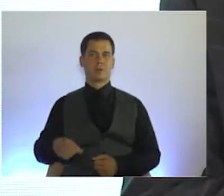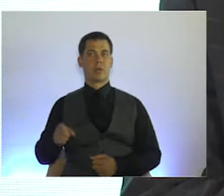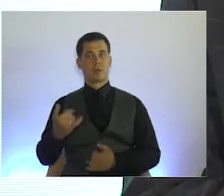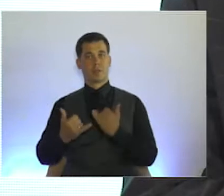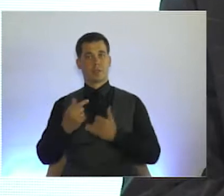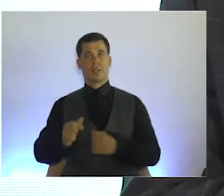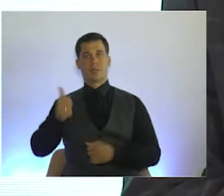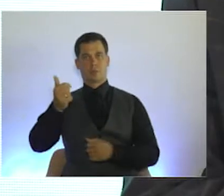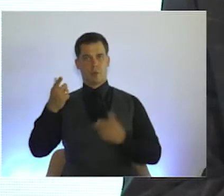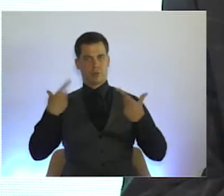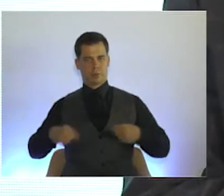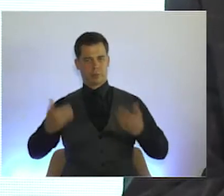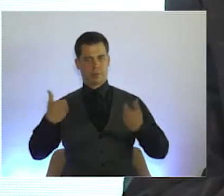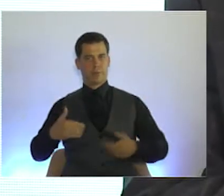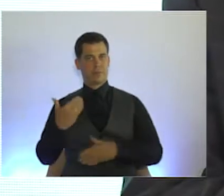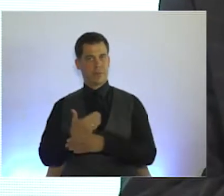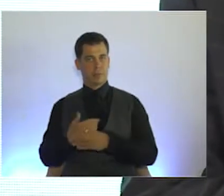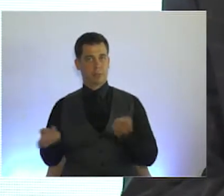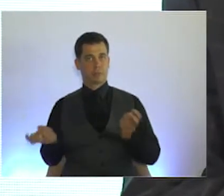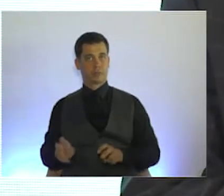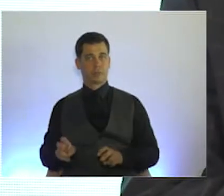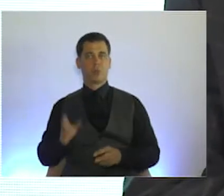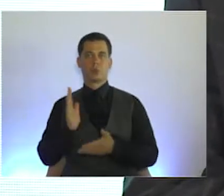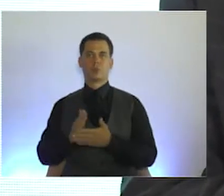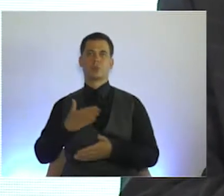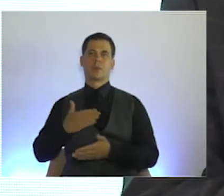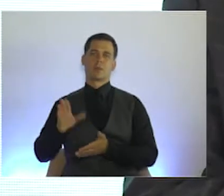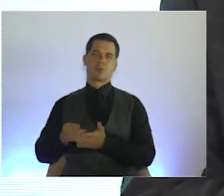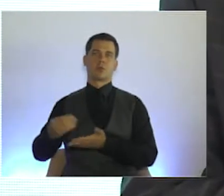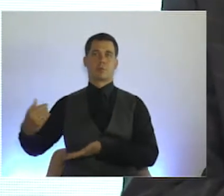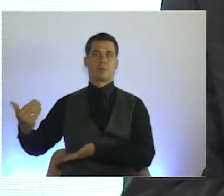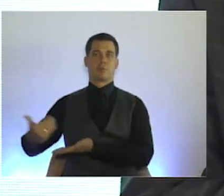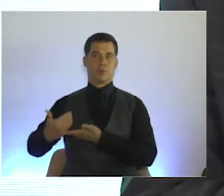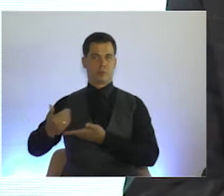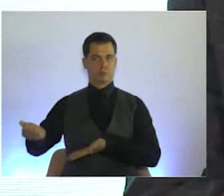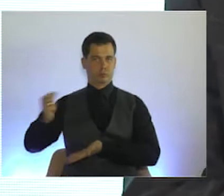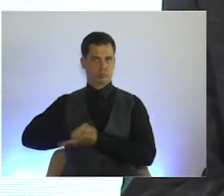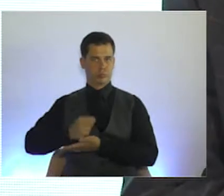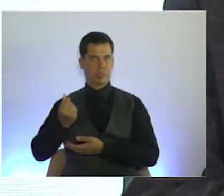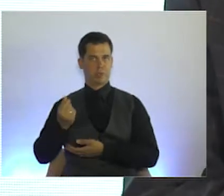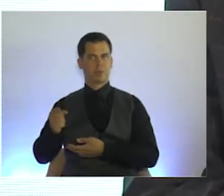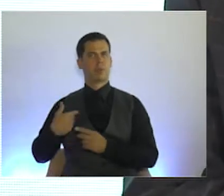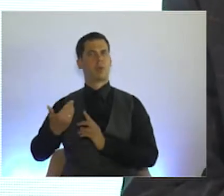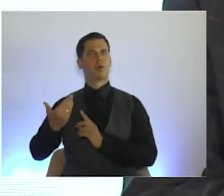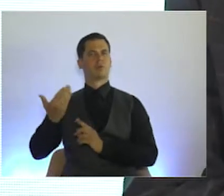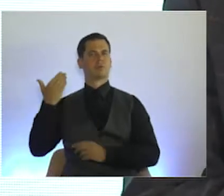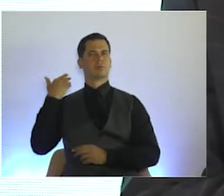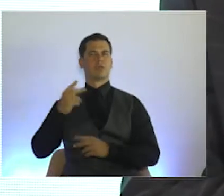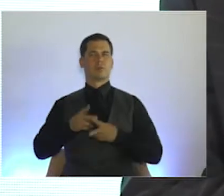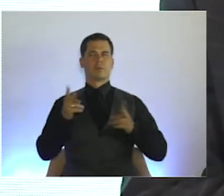rozpocznie jednoosobową działalność gospodarczą po skorzystaniu czy z dużej, czy z małej dotacji, bo pamiętamy, w poprzednim okresie były to